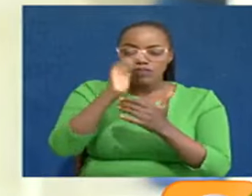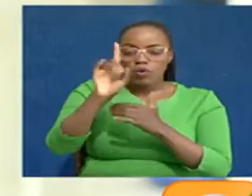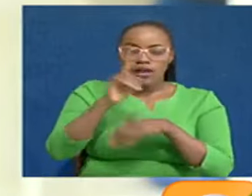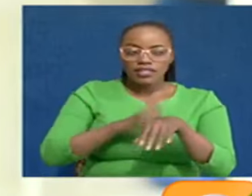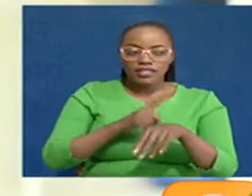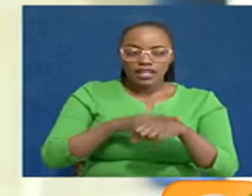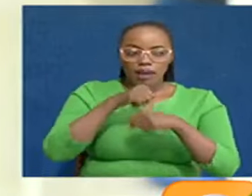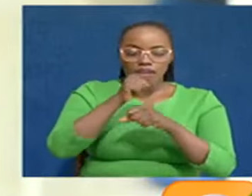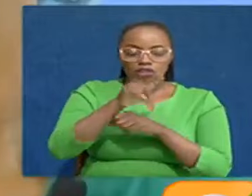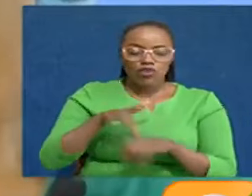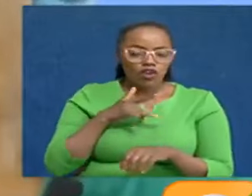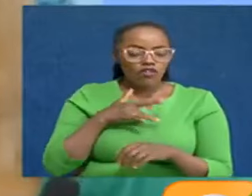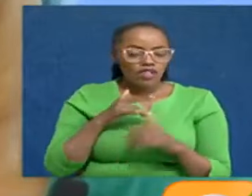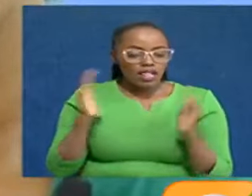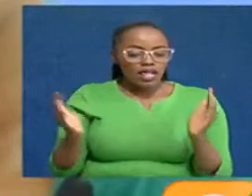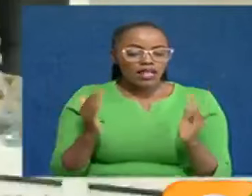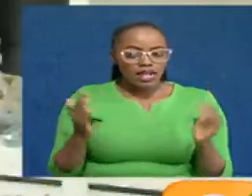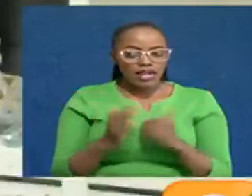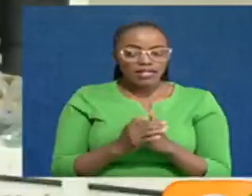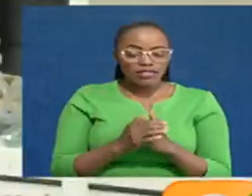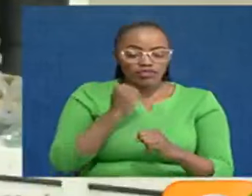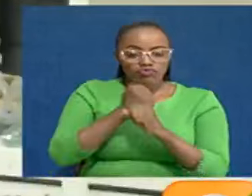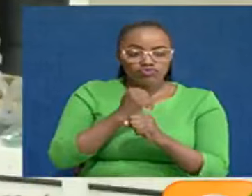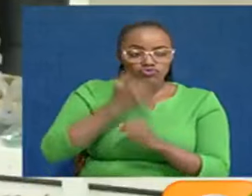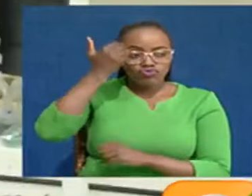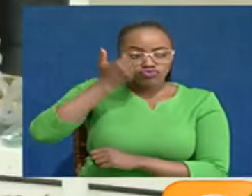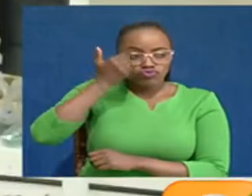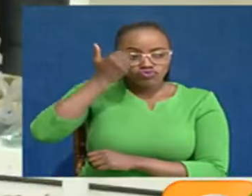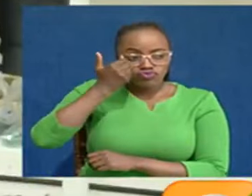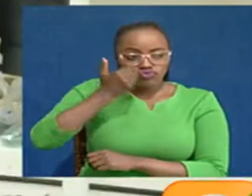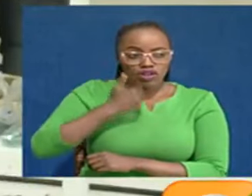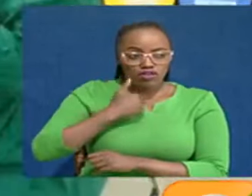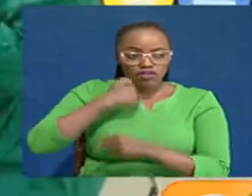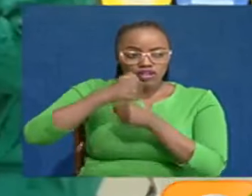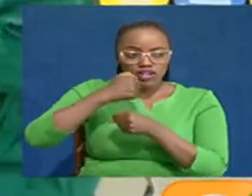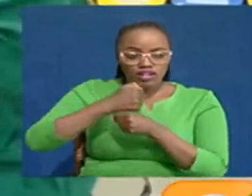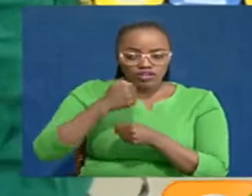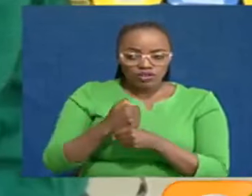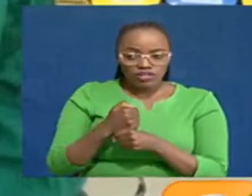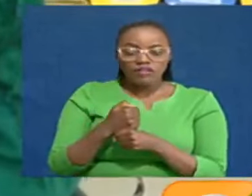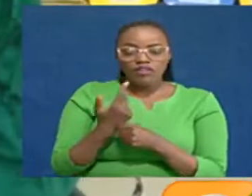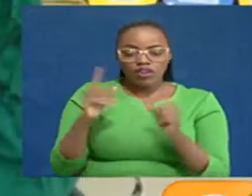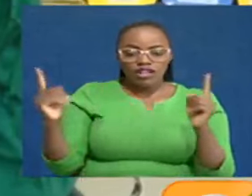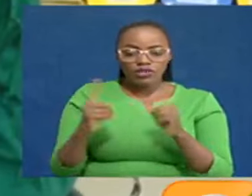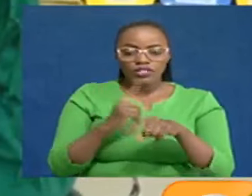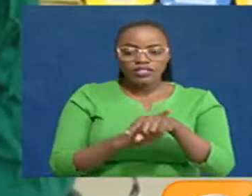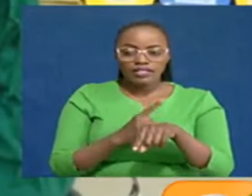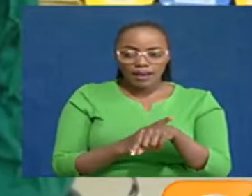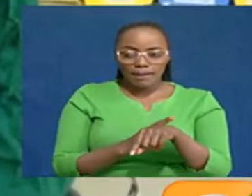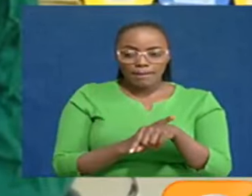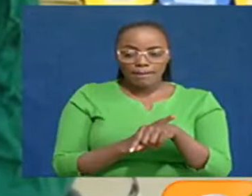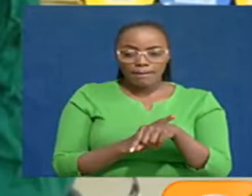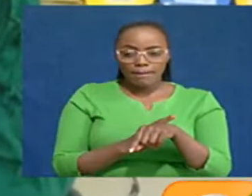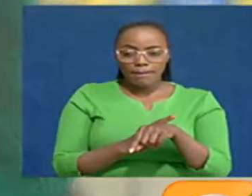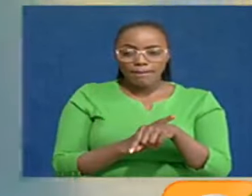mmoja kukutia uoga? Kufanya operation nyingi kwa muda mfupi